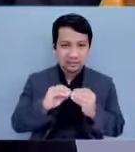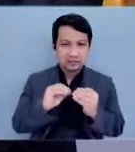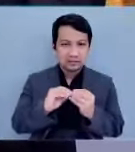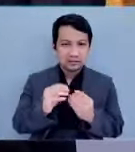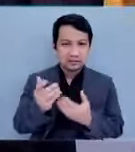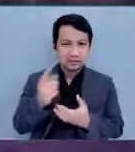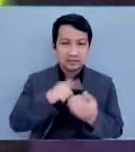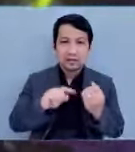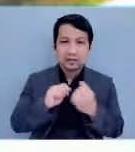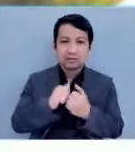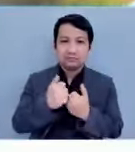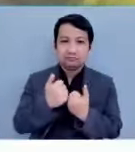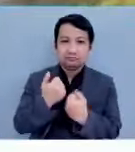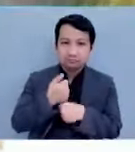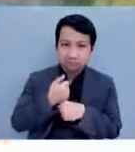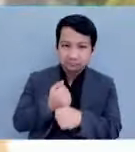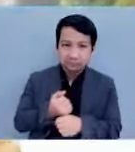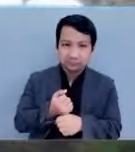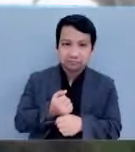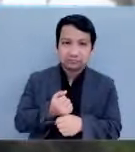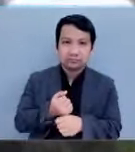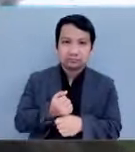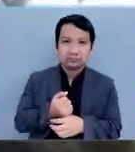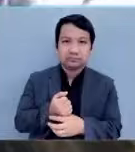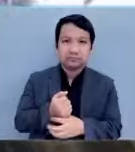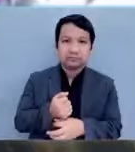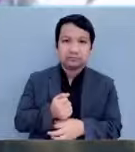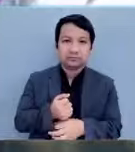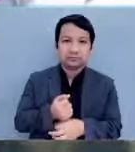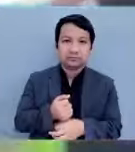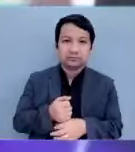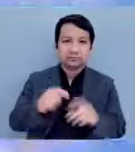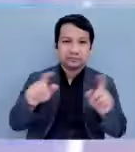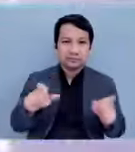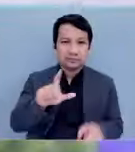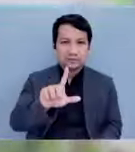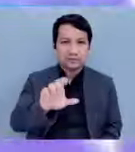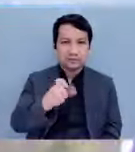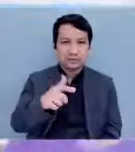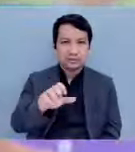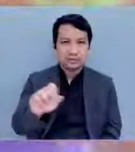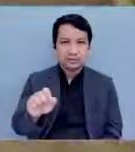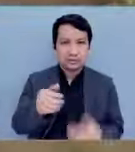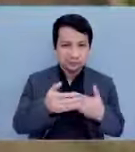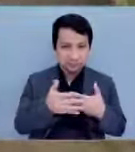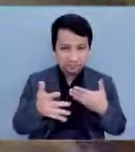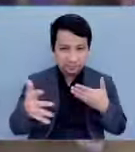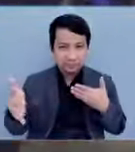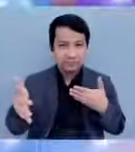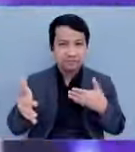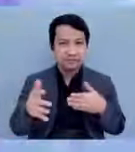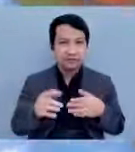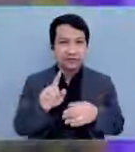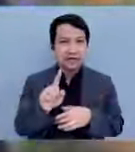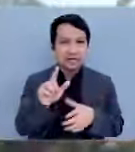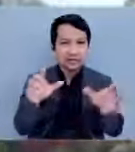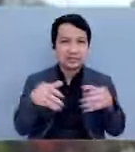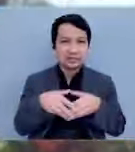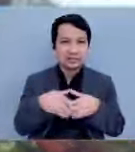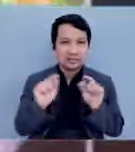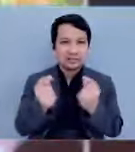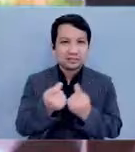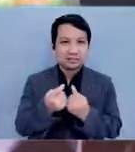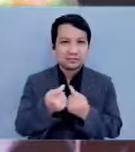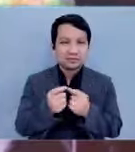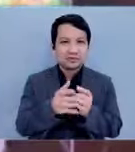binubuo. Yes. Kasi tama yung pangalan yung legato kasi you flow as one. Yes. Ang galing. Saan namin